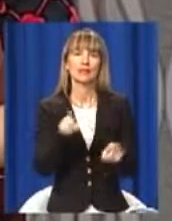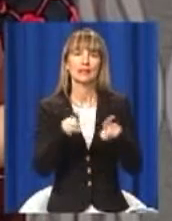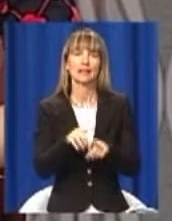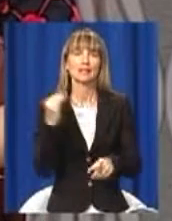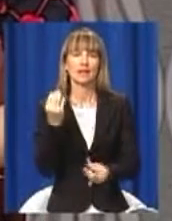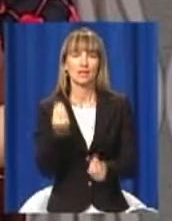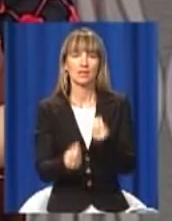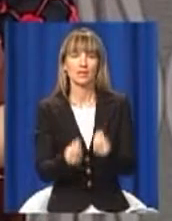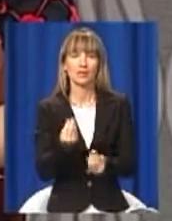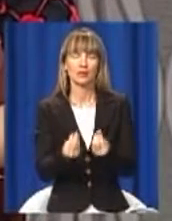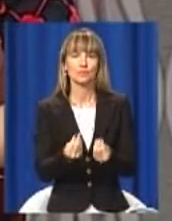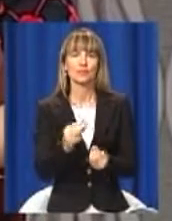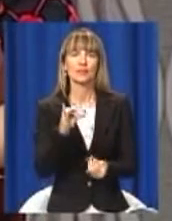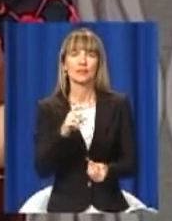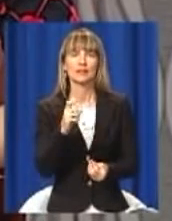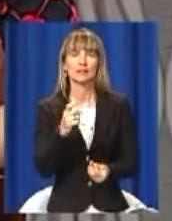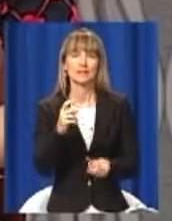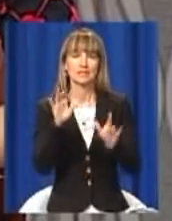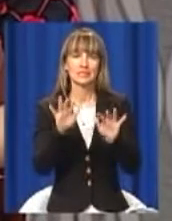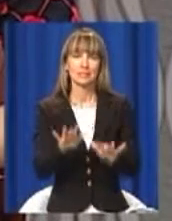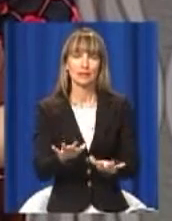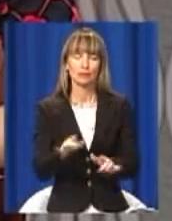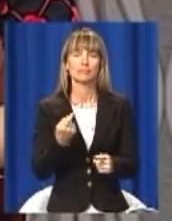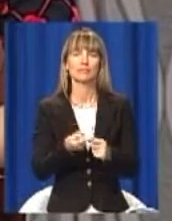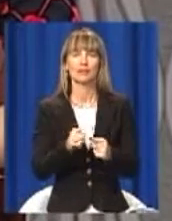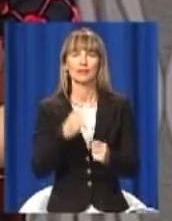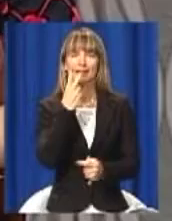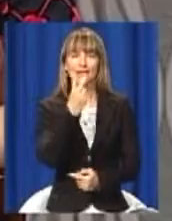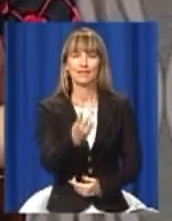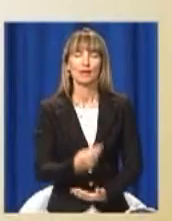ігри, власне, і саме з снігом. Тож, дивимося.